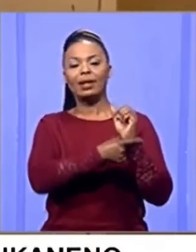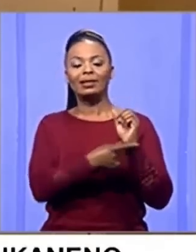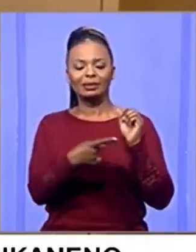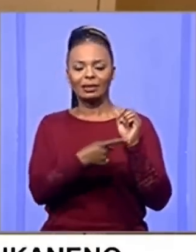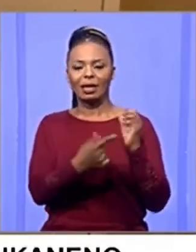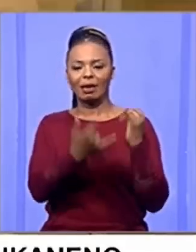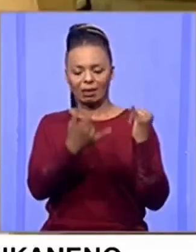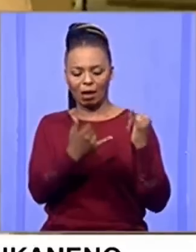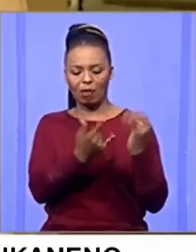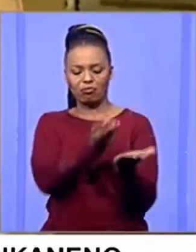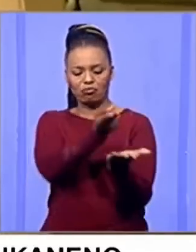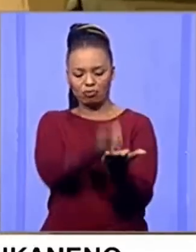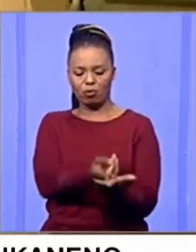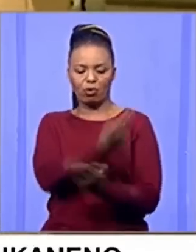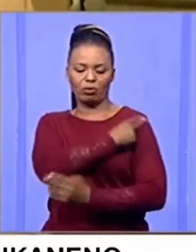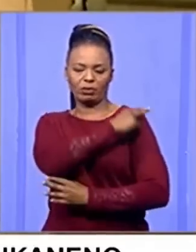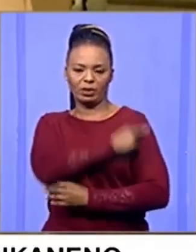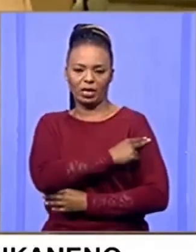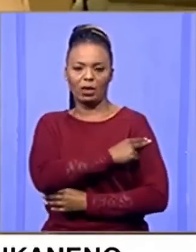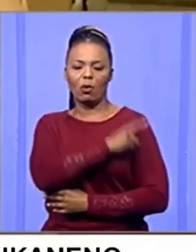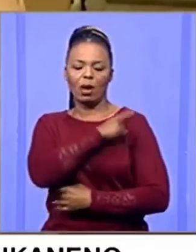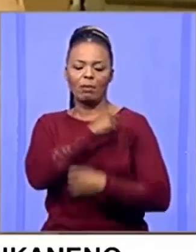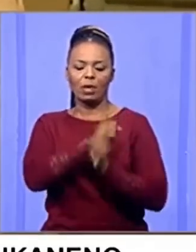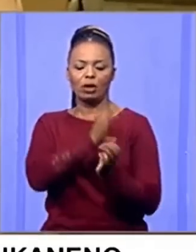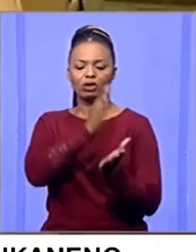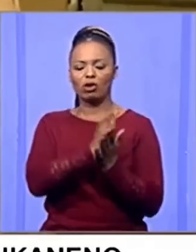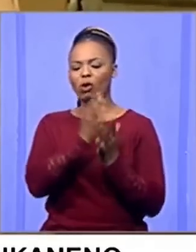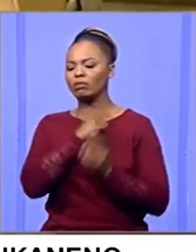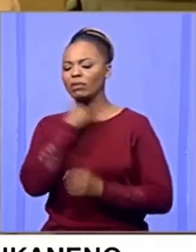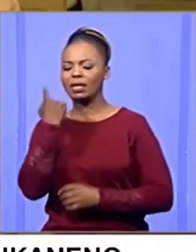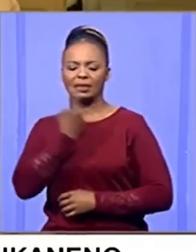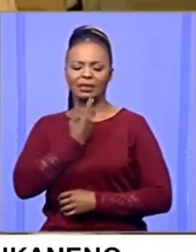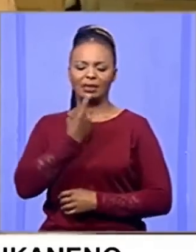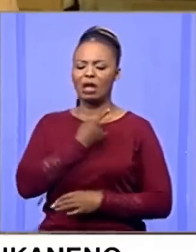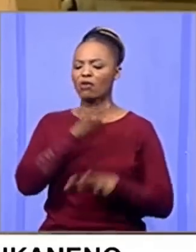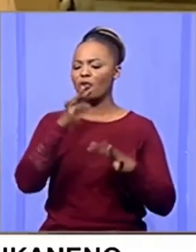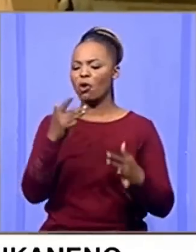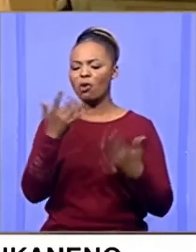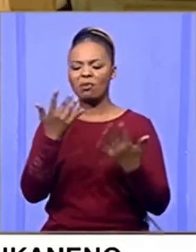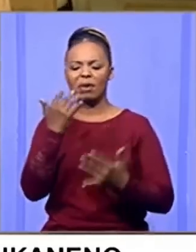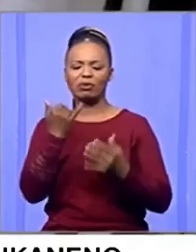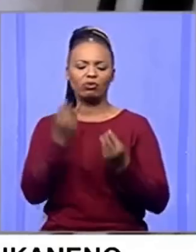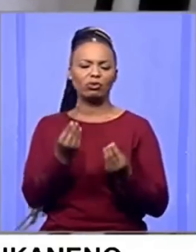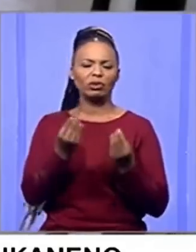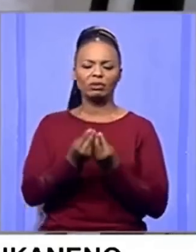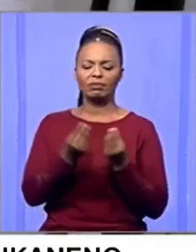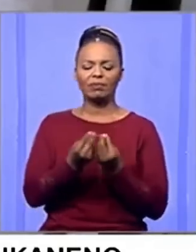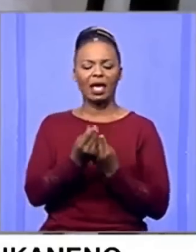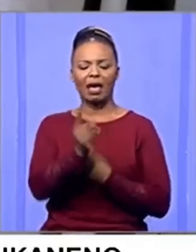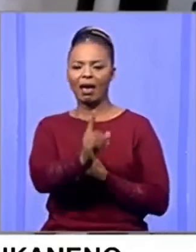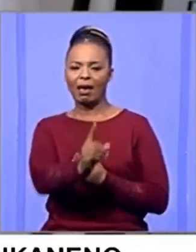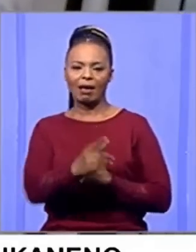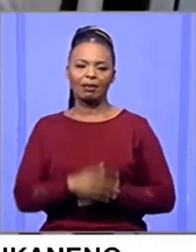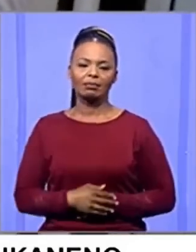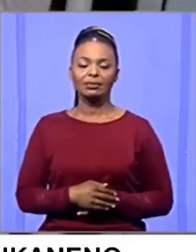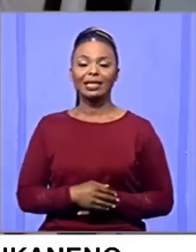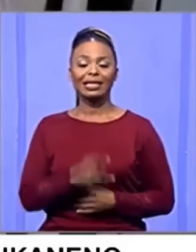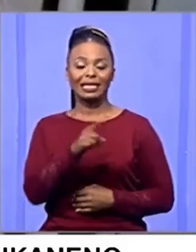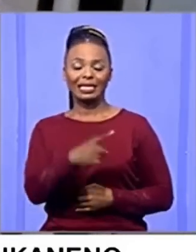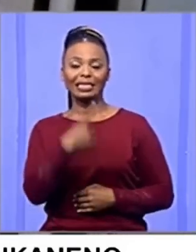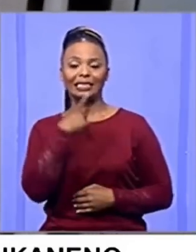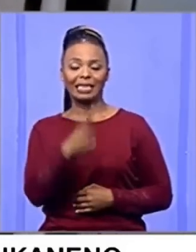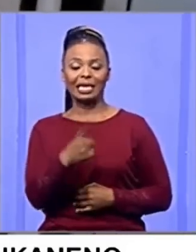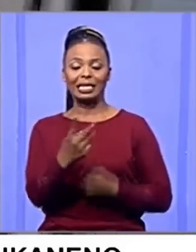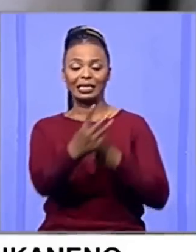ba ba tshwereng fano ga ba ikgobatse ebile ga gona kotsi ya go ipolaya. Go ya ka motlhankedi wa kgolegelo, sele eno ke yona